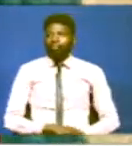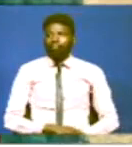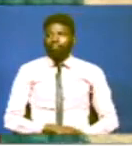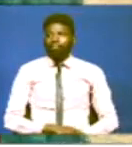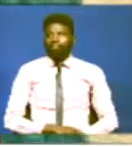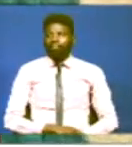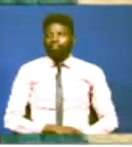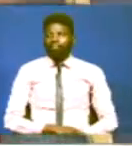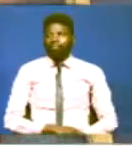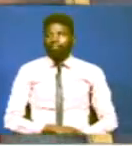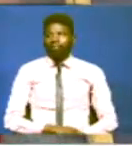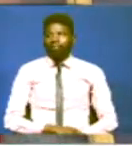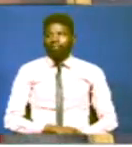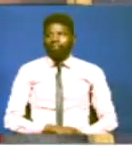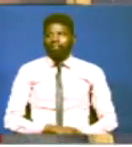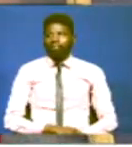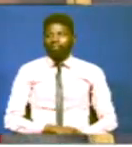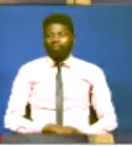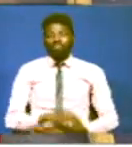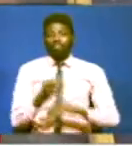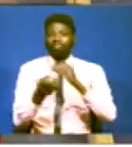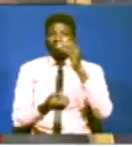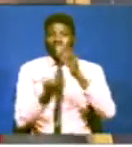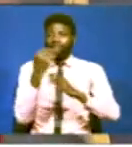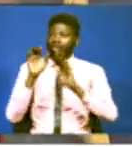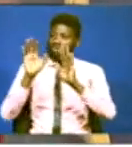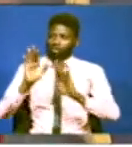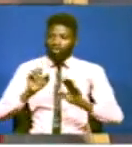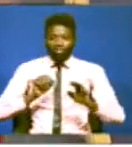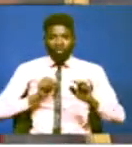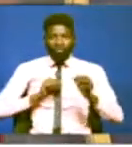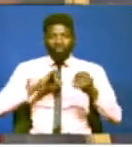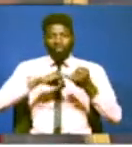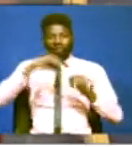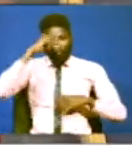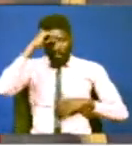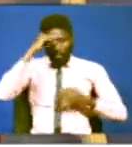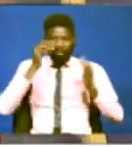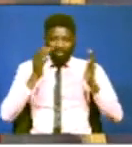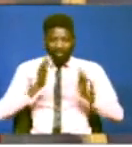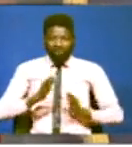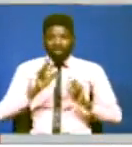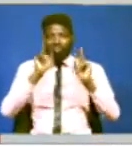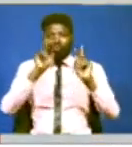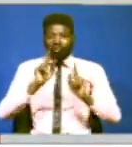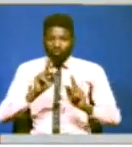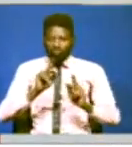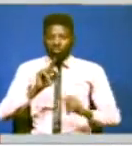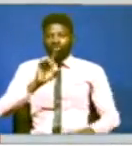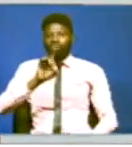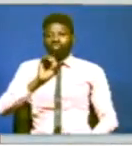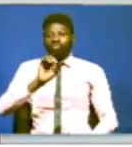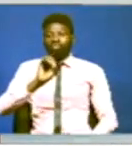with dedication. Akizindua kampeni hiyo, mkewe gavana wa kaunti ya Kisumu Dorothy Nyongo alihimiza uchunguzi wa mara kwa mara